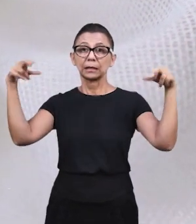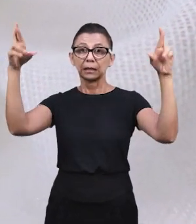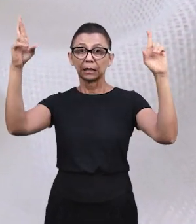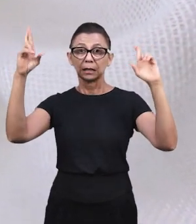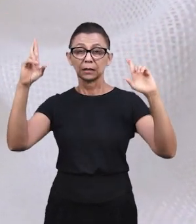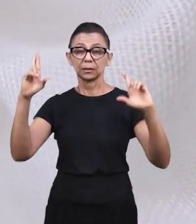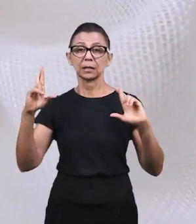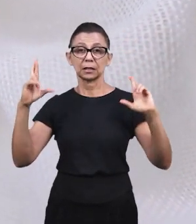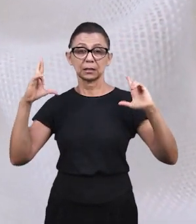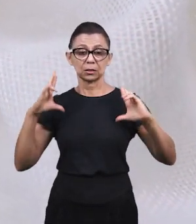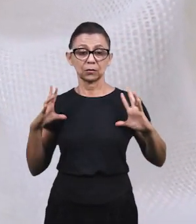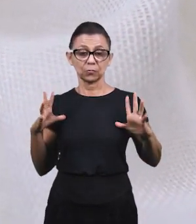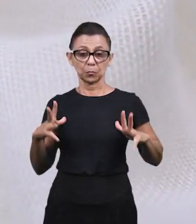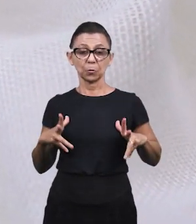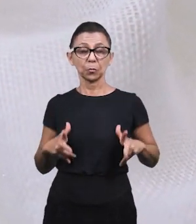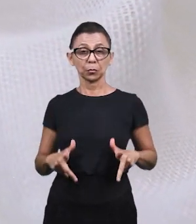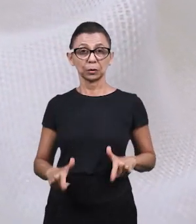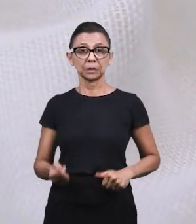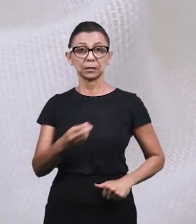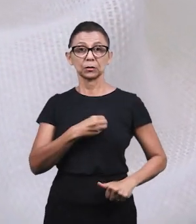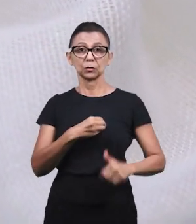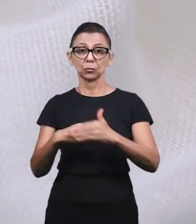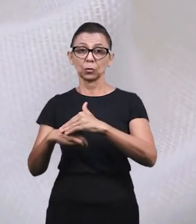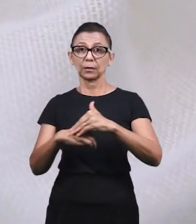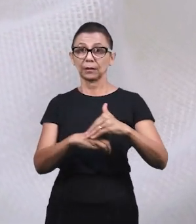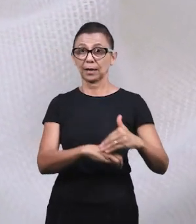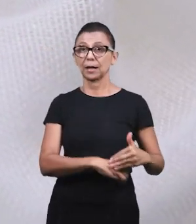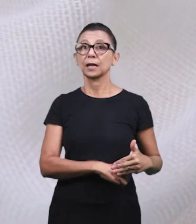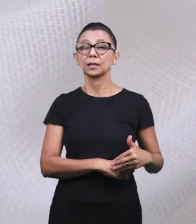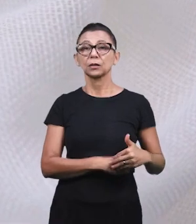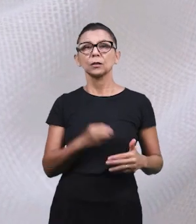Омоем наши одежды в крови Агнца.